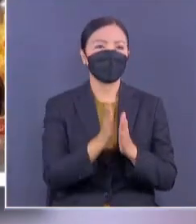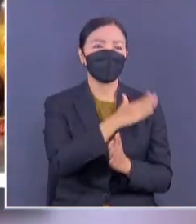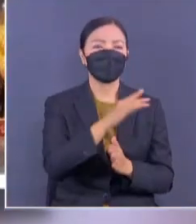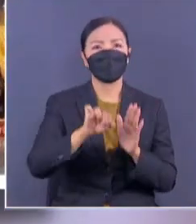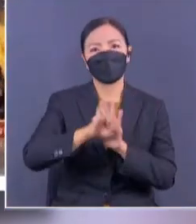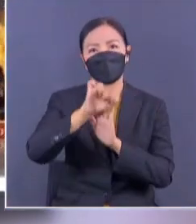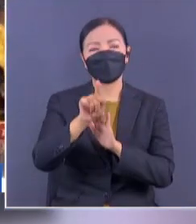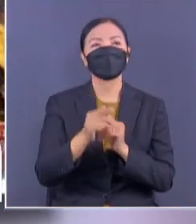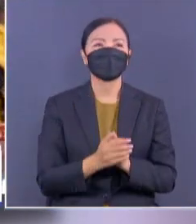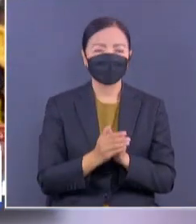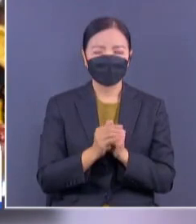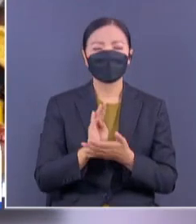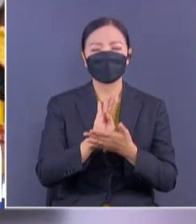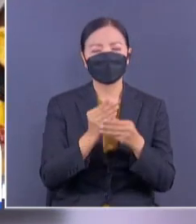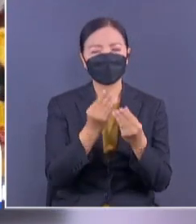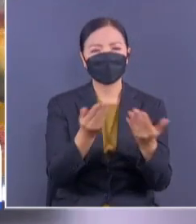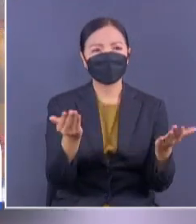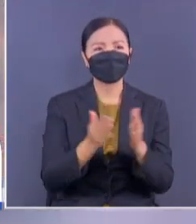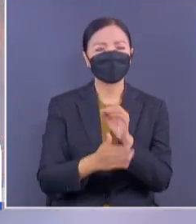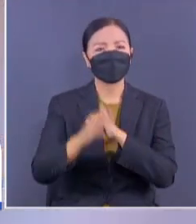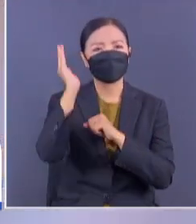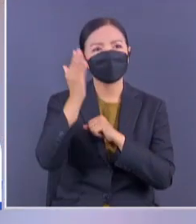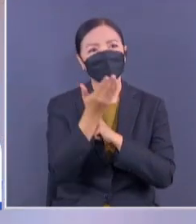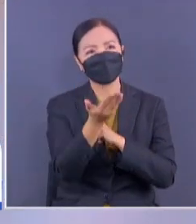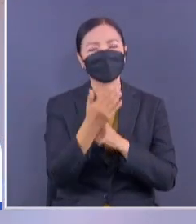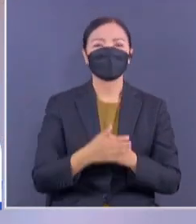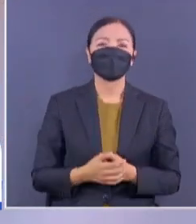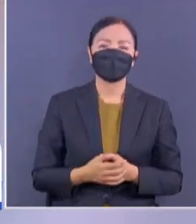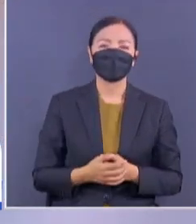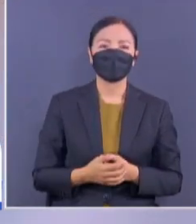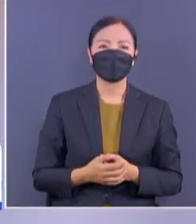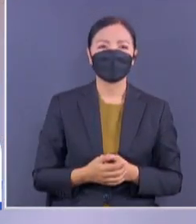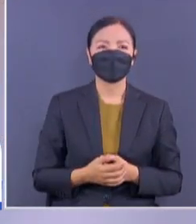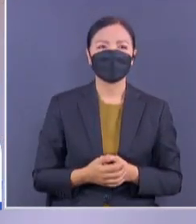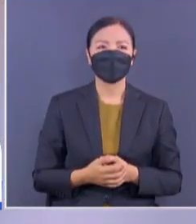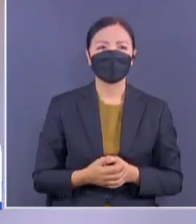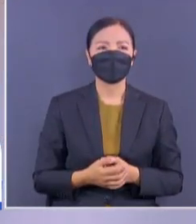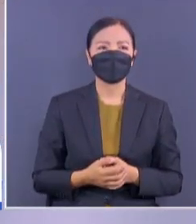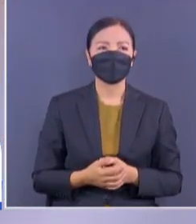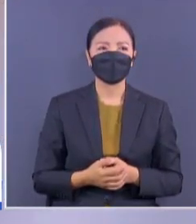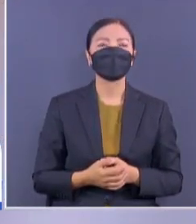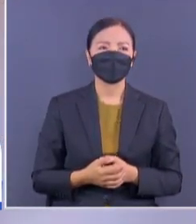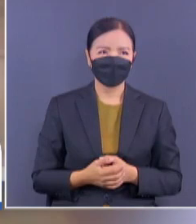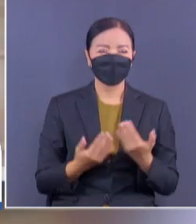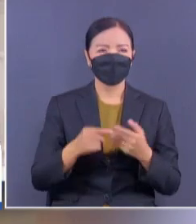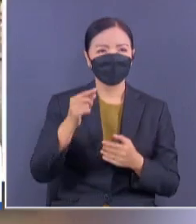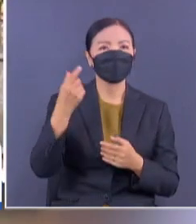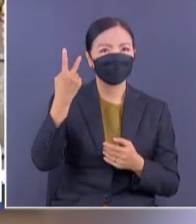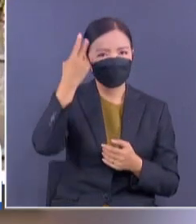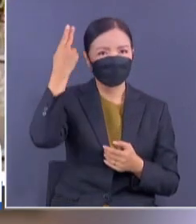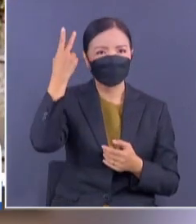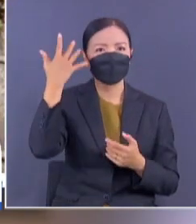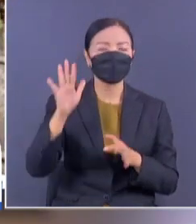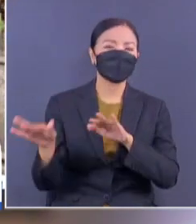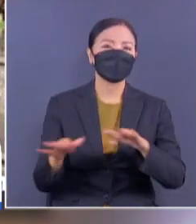ต้องขออนุโมทนาบุญกับแมทธิวดีนพิธีกรรายการ One Day with Matthew 1วันมันดีตีซีคนดังนะคะที่ได้เข้าพิธีปลงผมเตรียมอุปสมบ